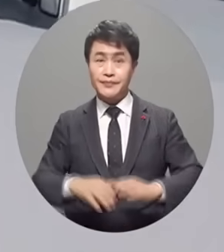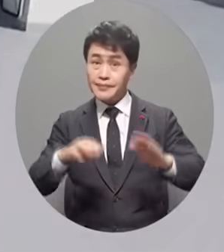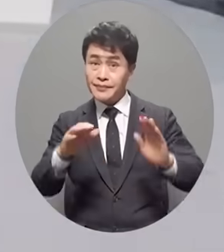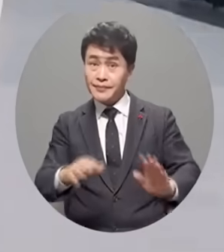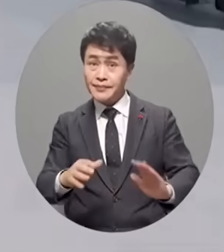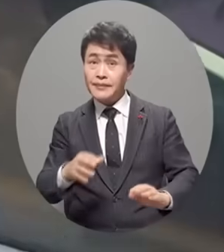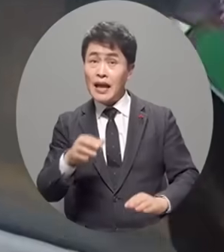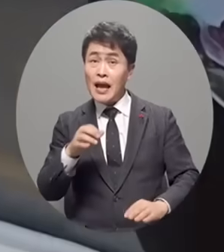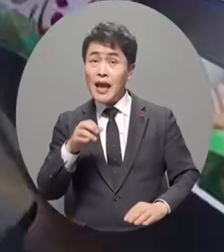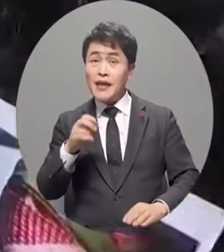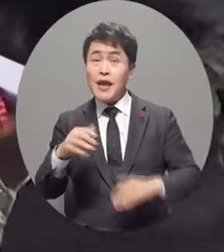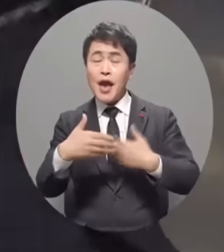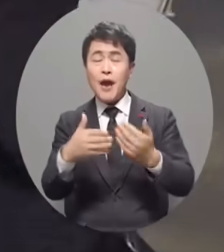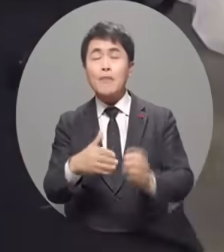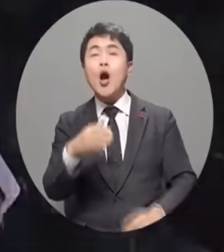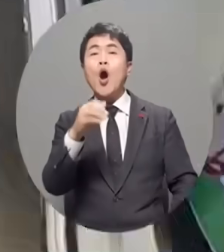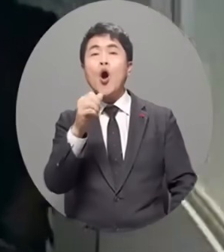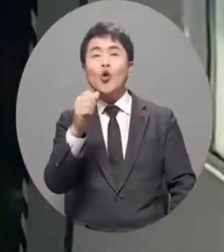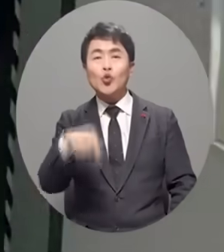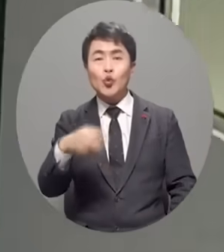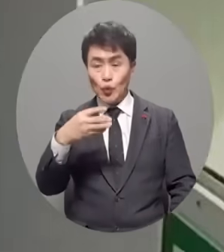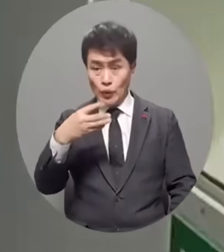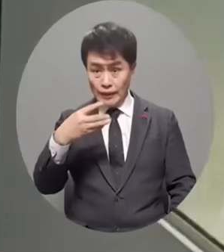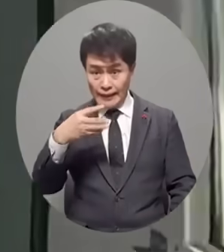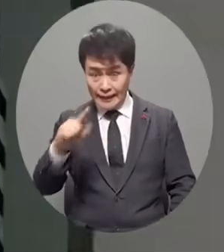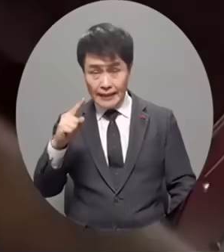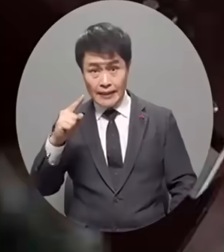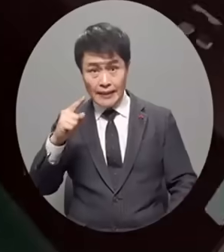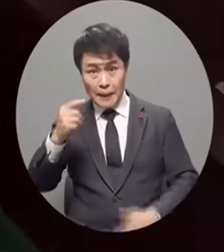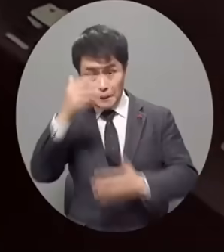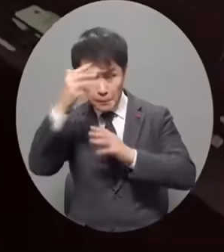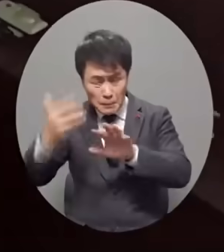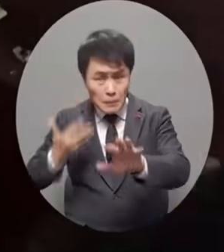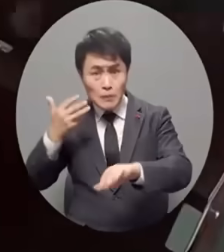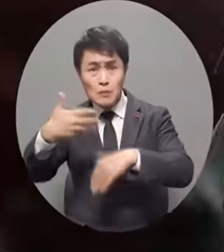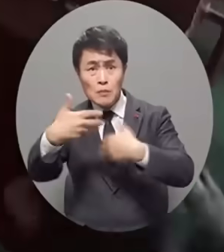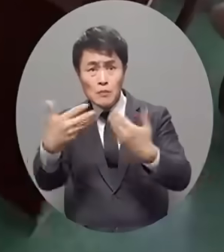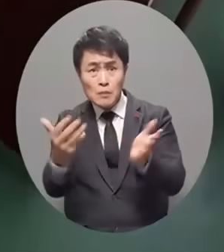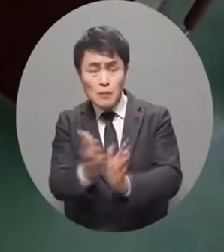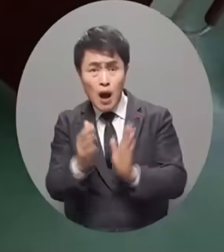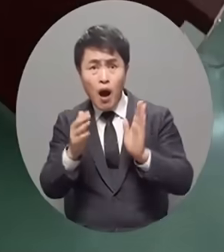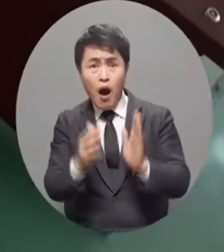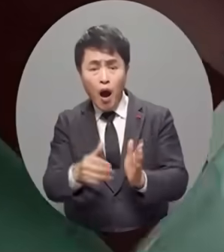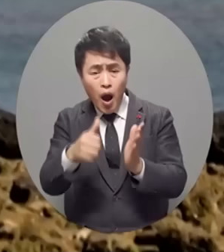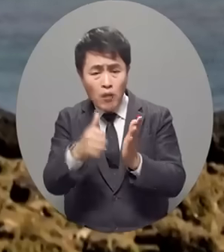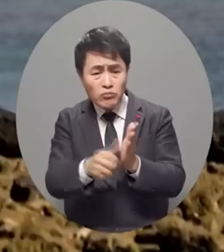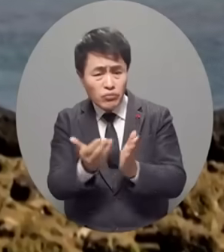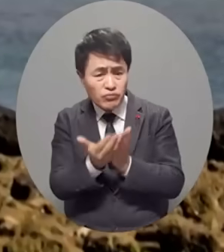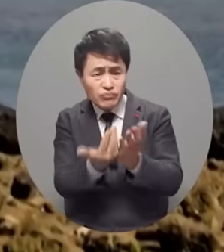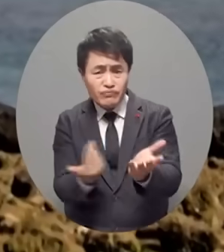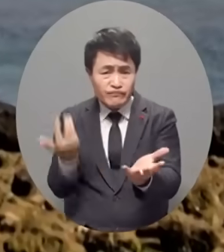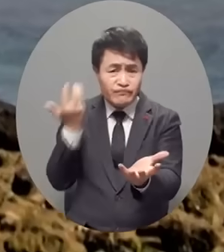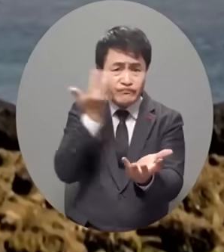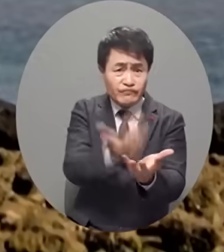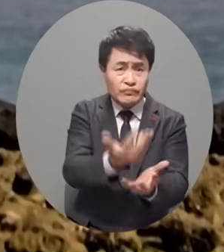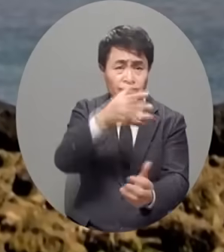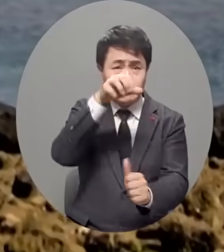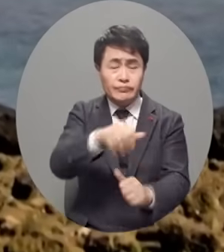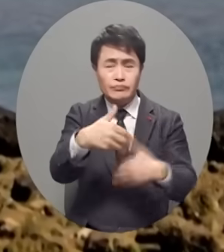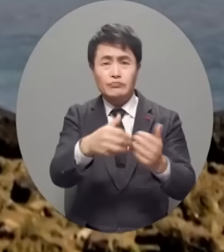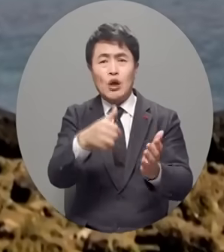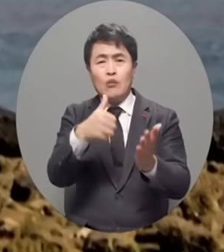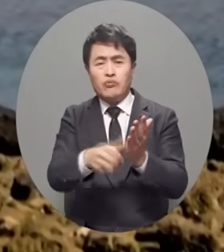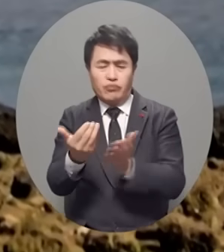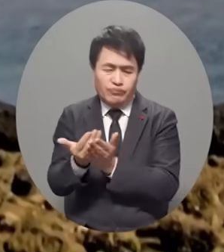예멘 후티 반군의 민간 상선들에 대한 공격이 결국 물류 대란으로 이어지고 있습니다. 로이터 통신의 보도에